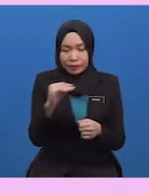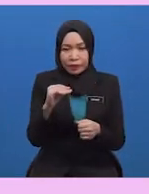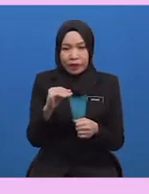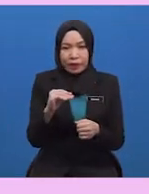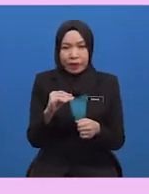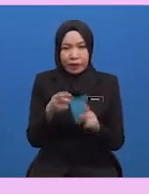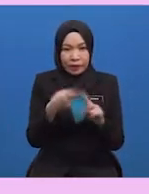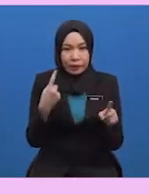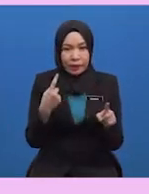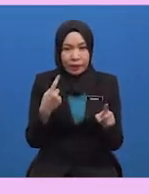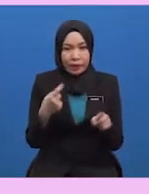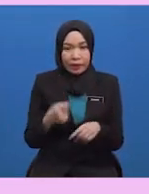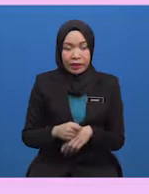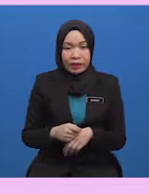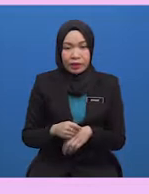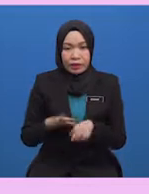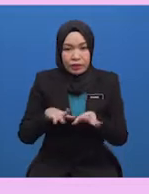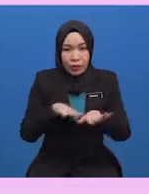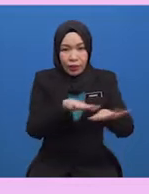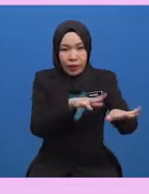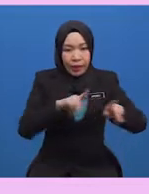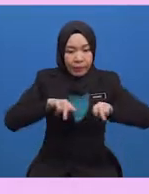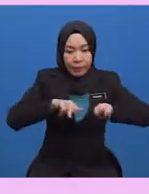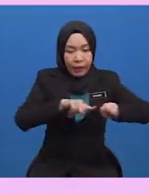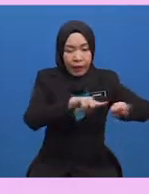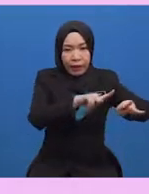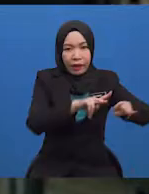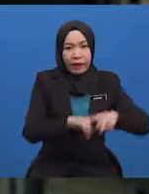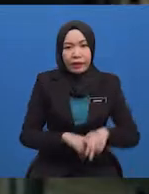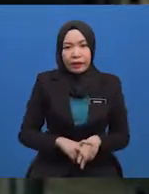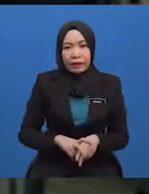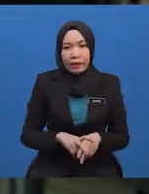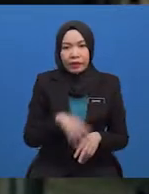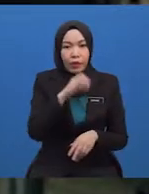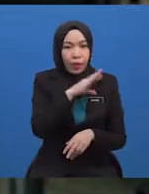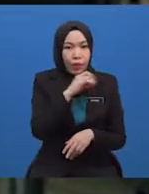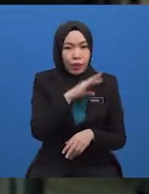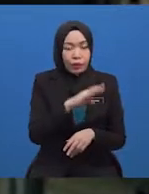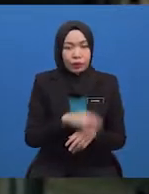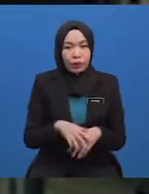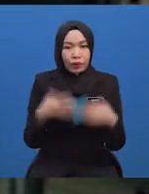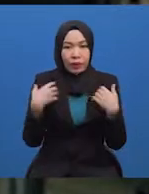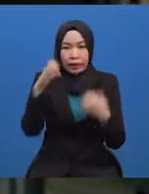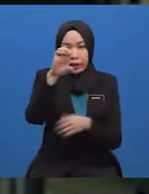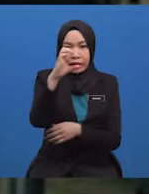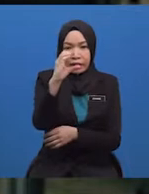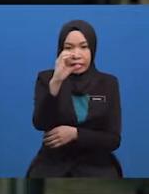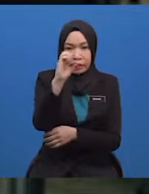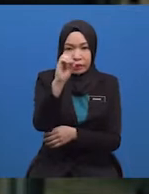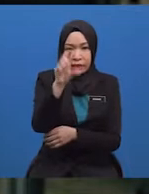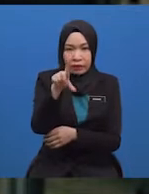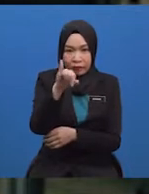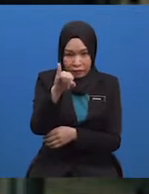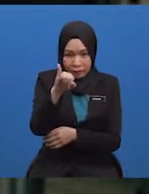paya menyebabkan air tercemar dengan bakteria E. coli. Pembuangan sisa domestik ke dalam